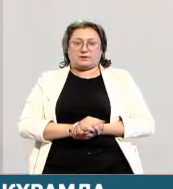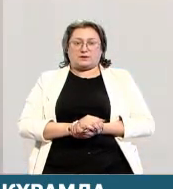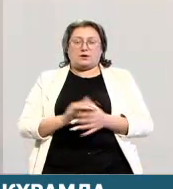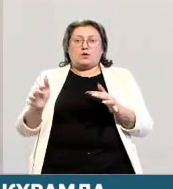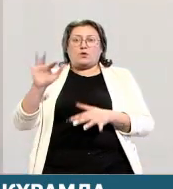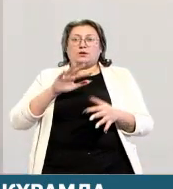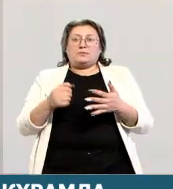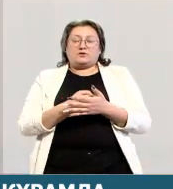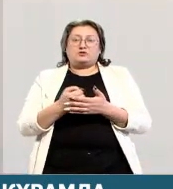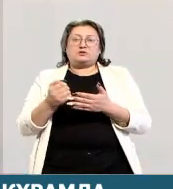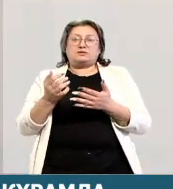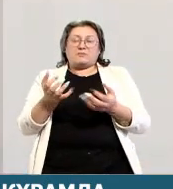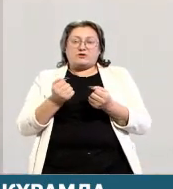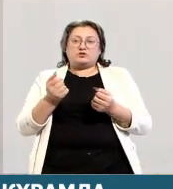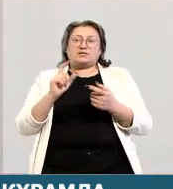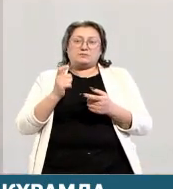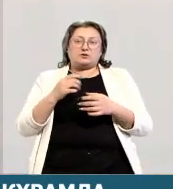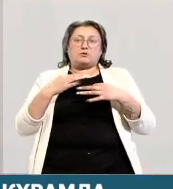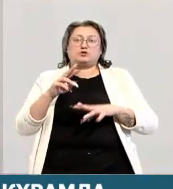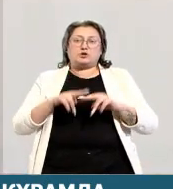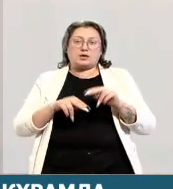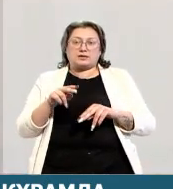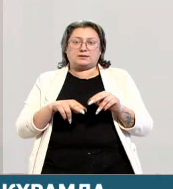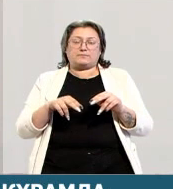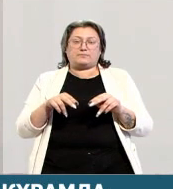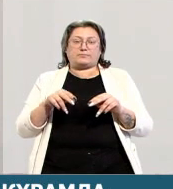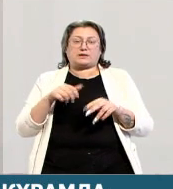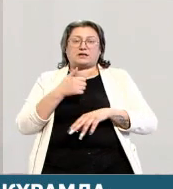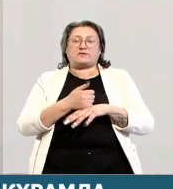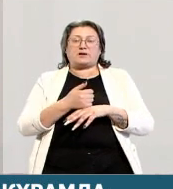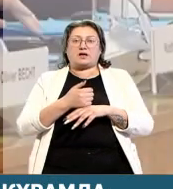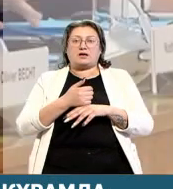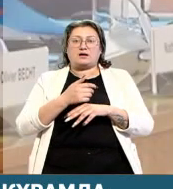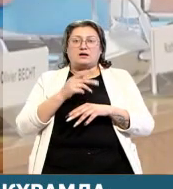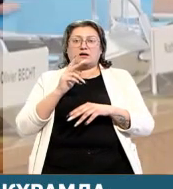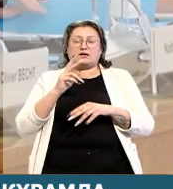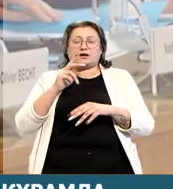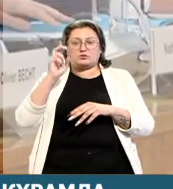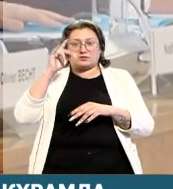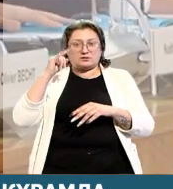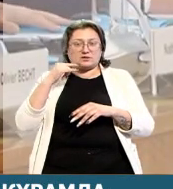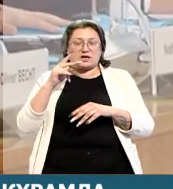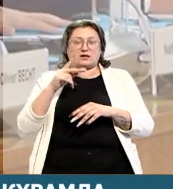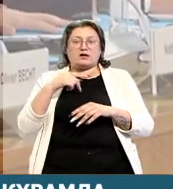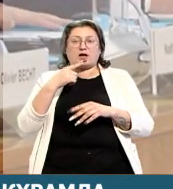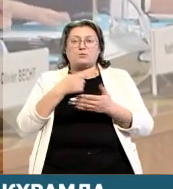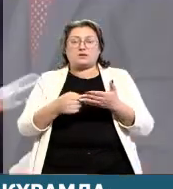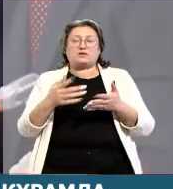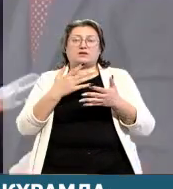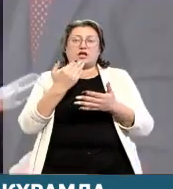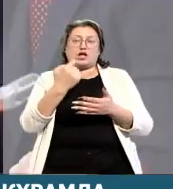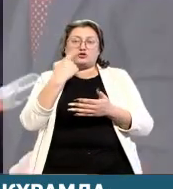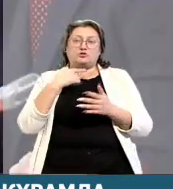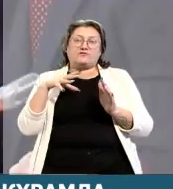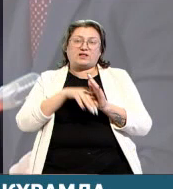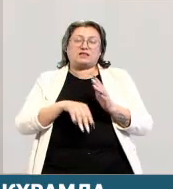дамытуға қосқан жеке үлесін ерекше атап өтіп, екі ел халықтарының игілігі жолындағы ынтымақтастықты одан әрі нығайтуға Қазақстанның дайын